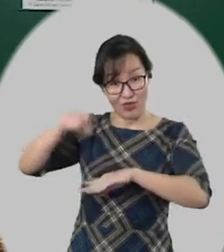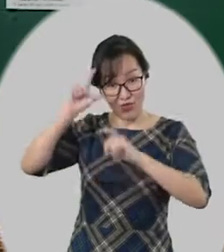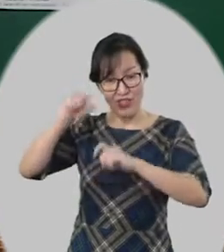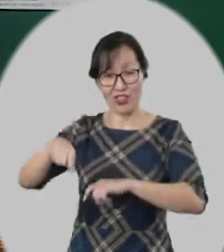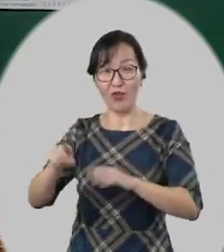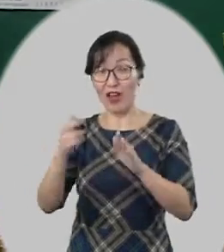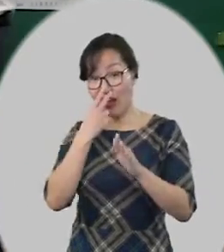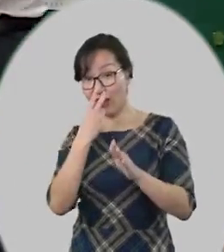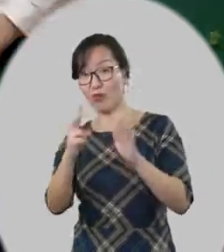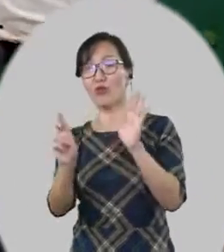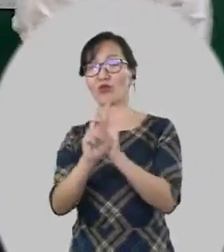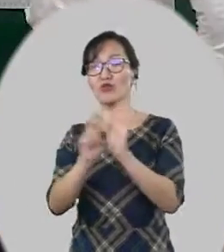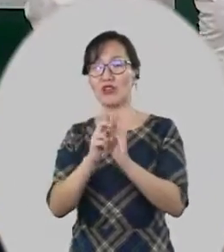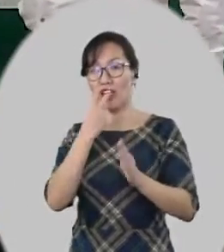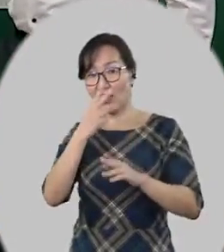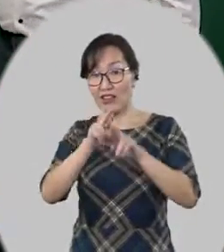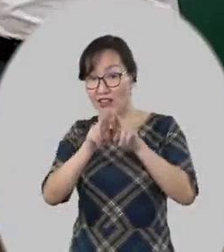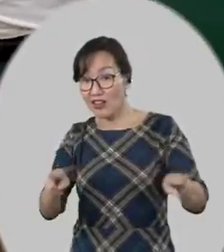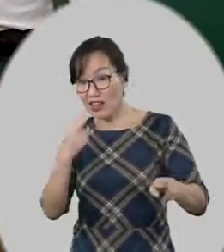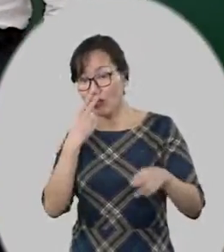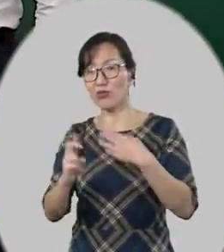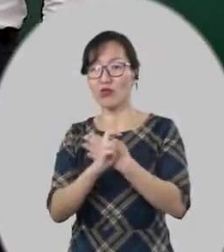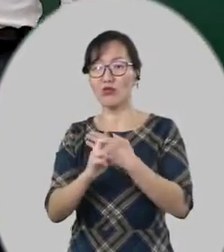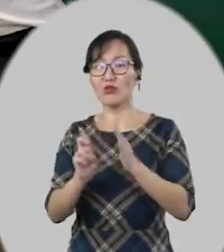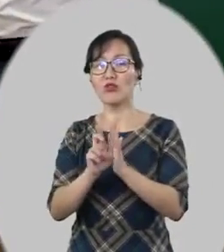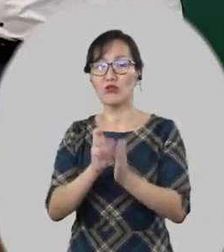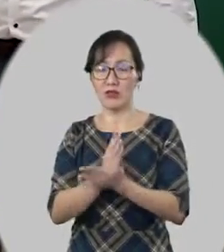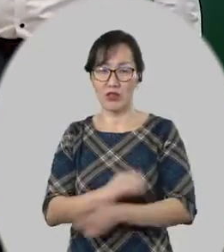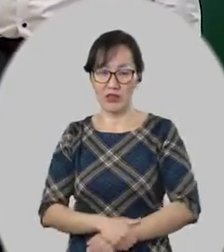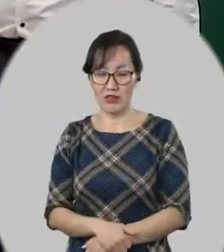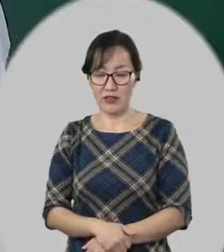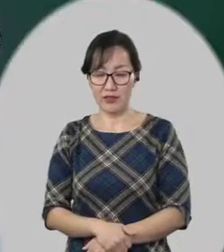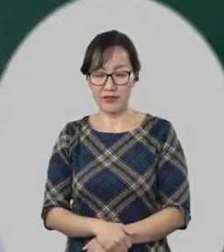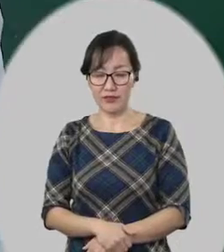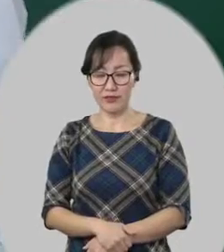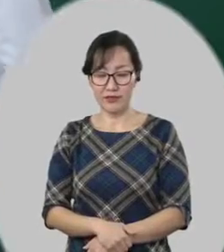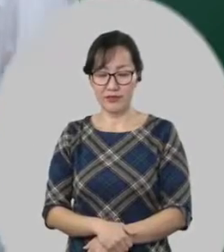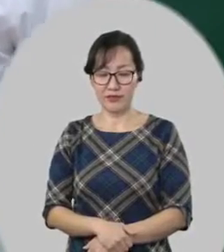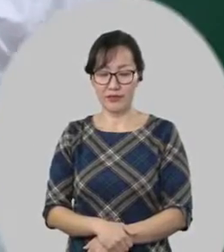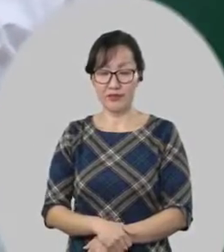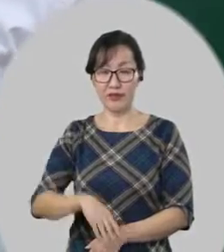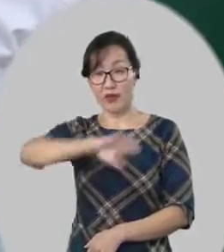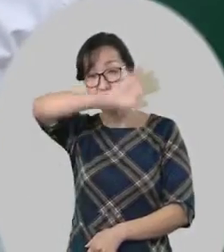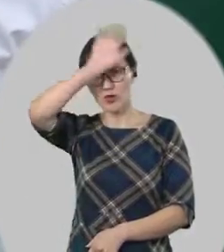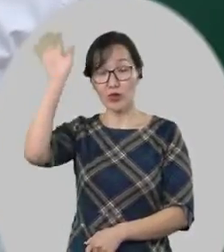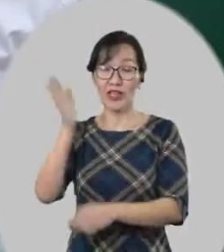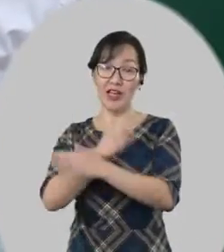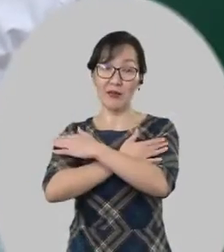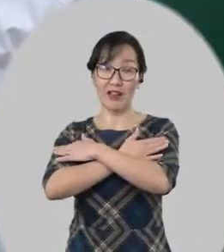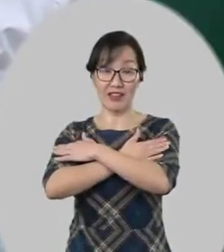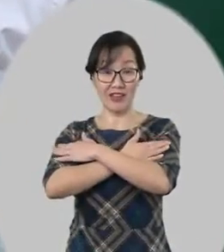боломжтой. За, одоо тэгвэл бүгдээрээ нэг кейс дээр ажиллая. Бат зуны